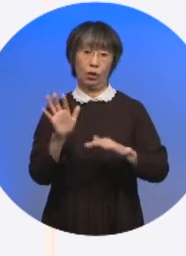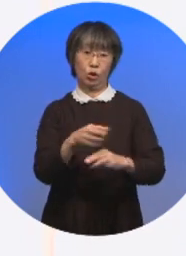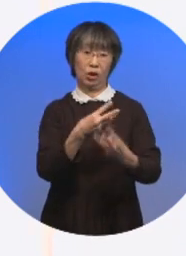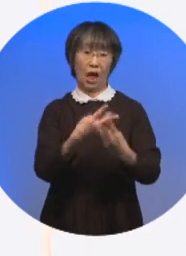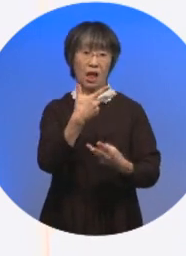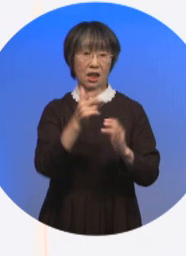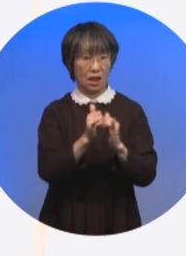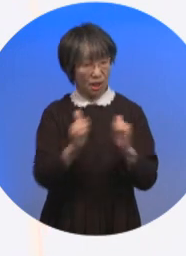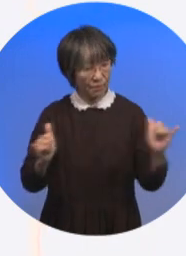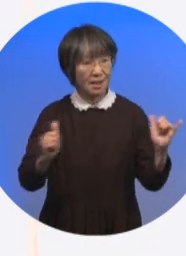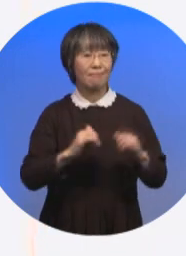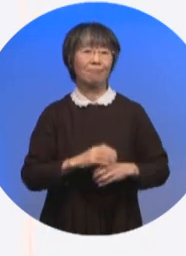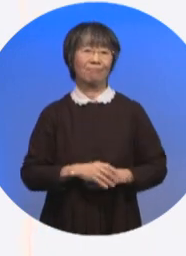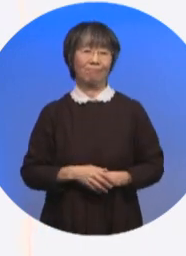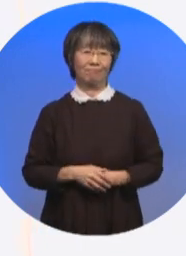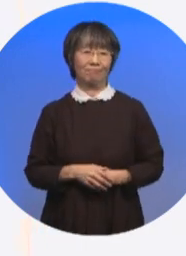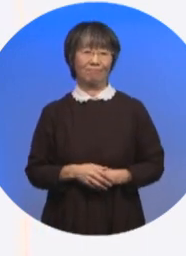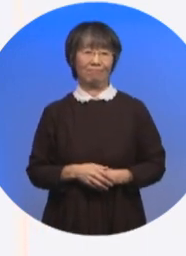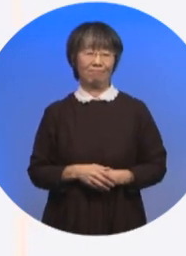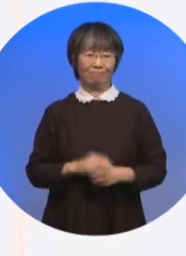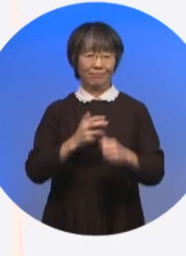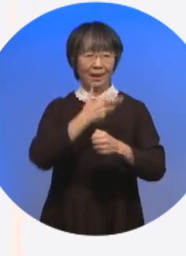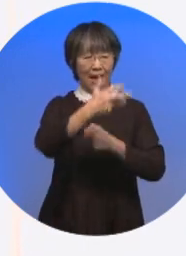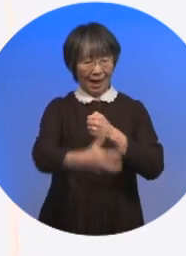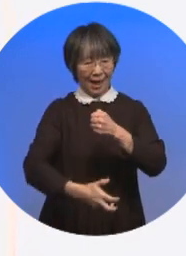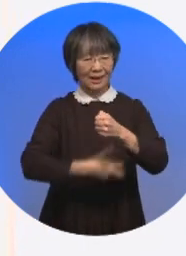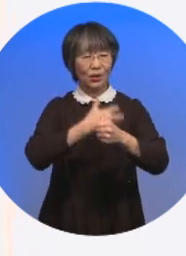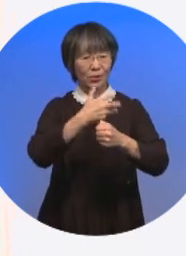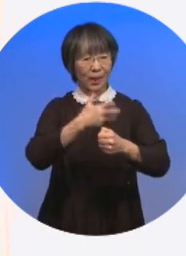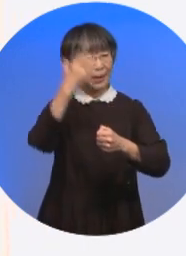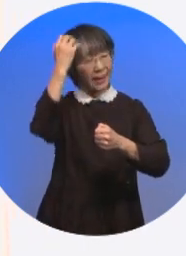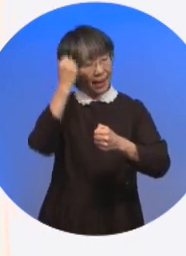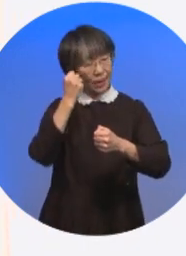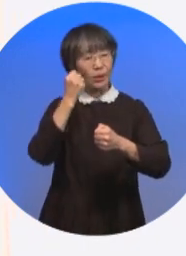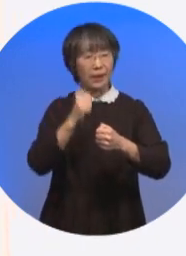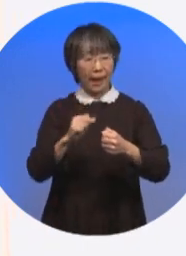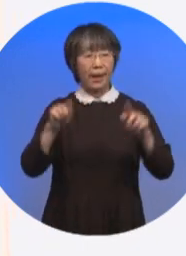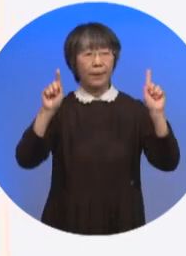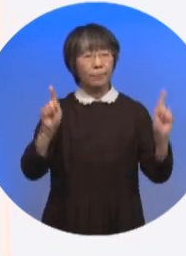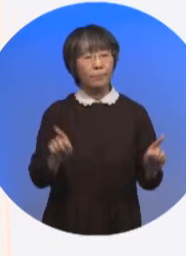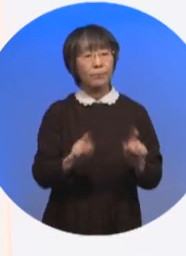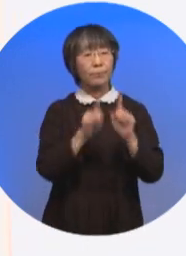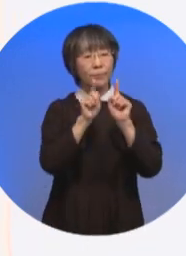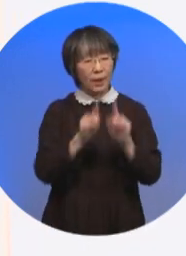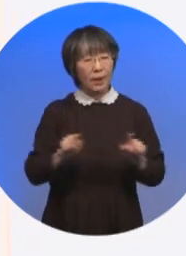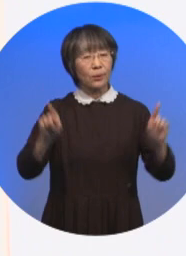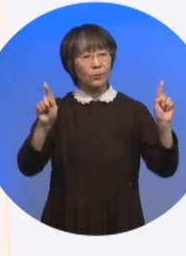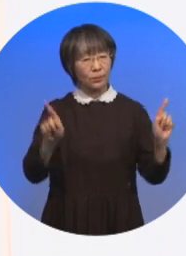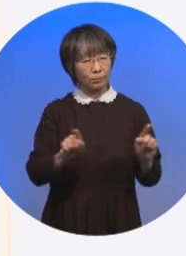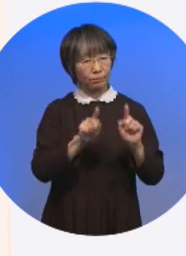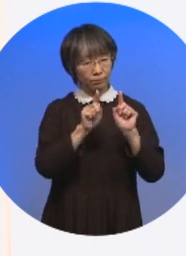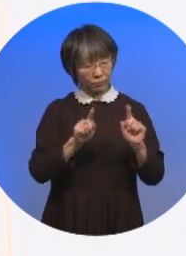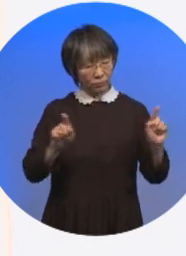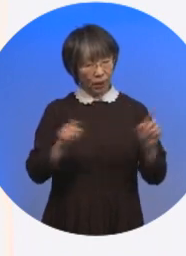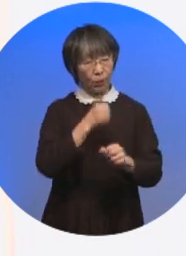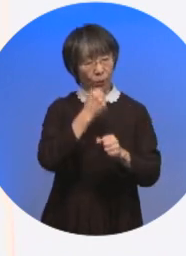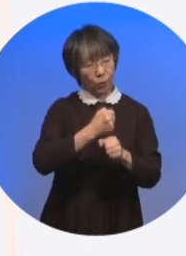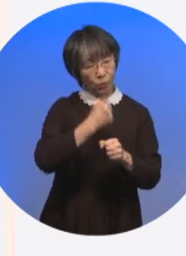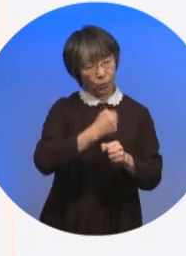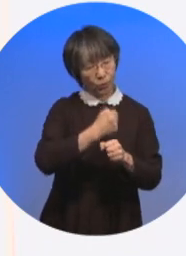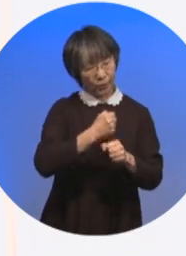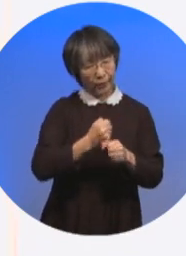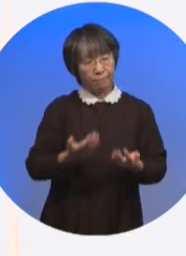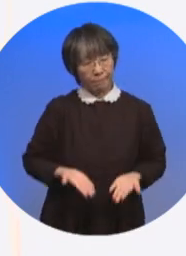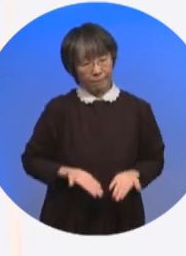吹田市民だったんです。今回吹田市政施行80周年記念として楽曲